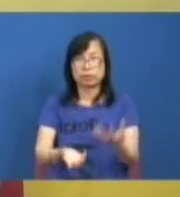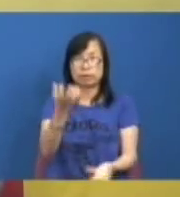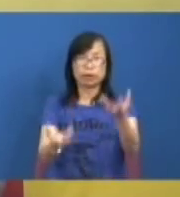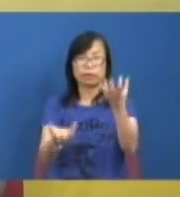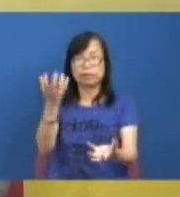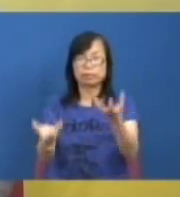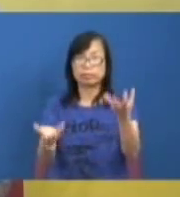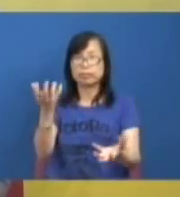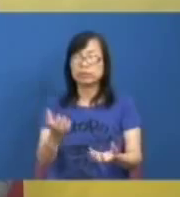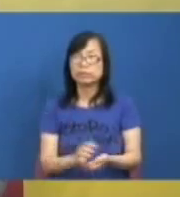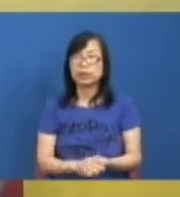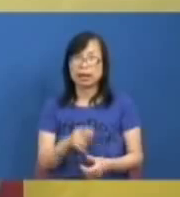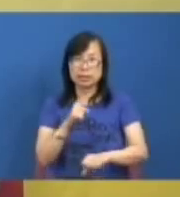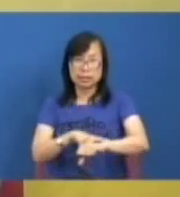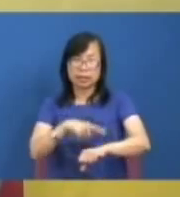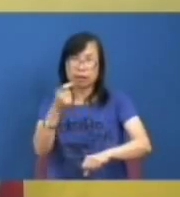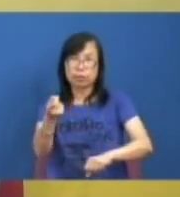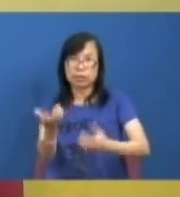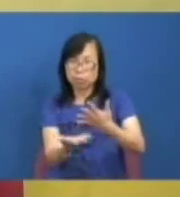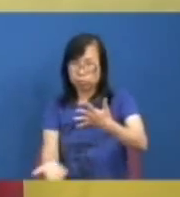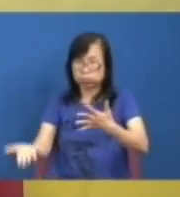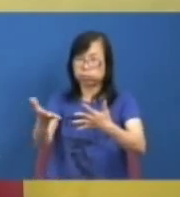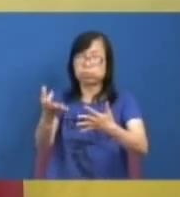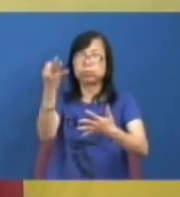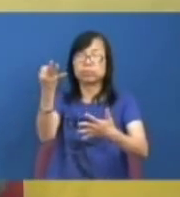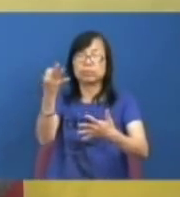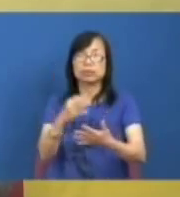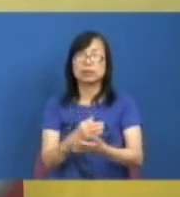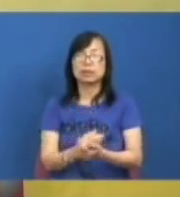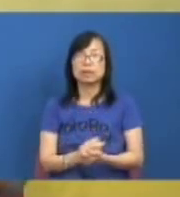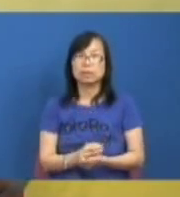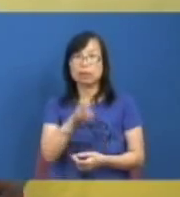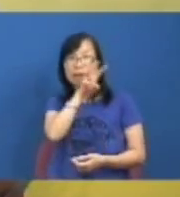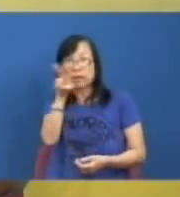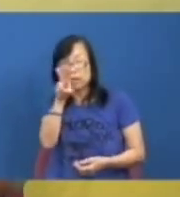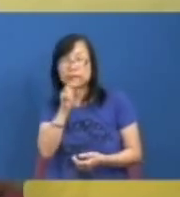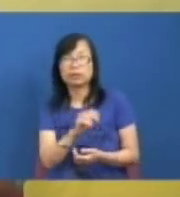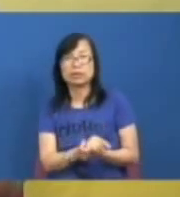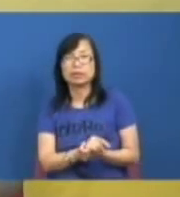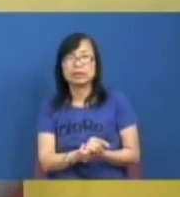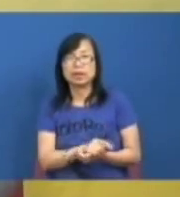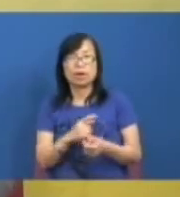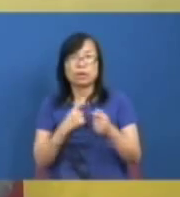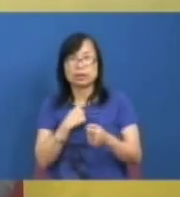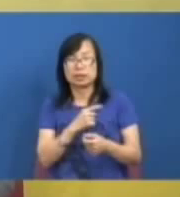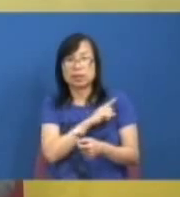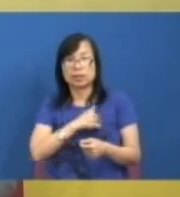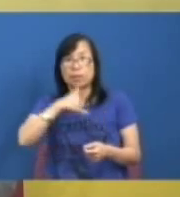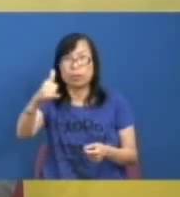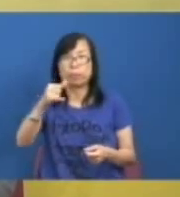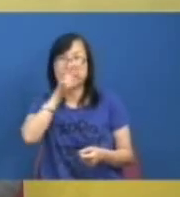到即係喺好短時間就升級去到三級火嘅。咁、 哦、 我睇到我即係亦都即係親身跑去現場咧，